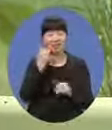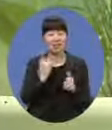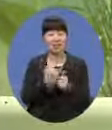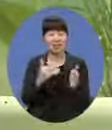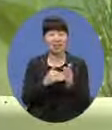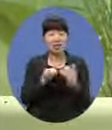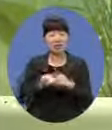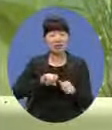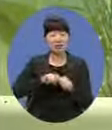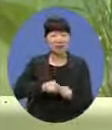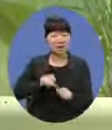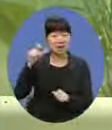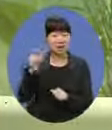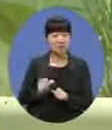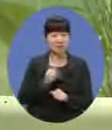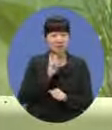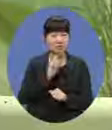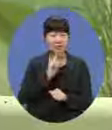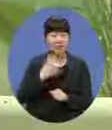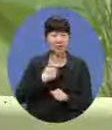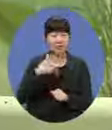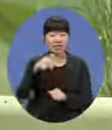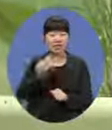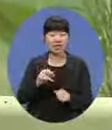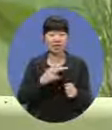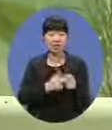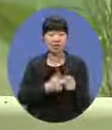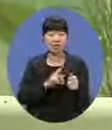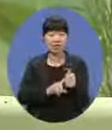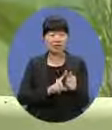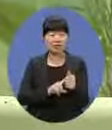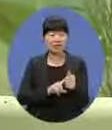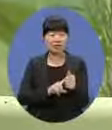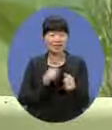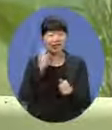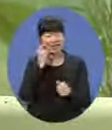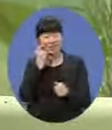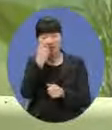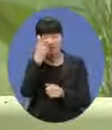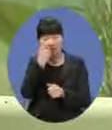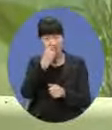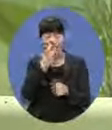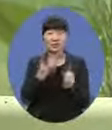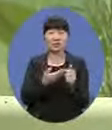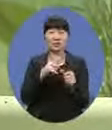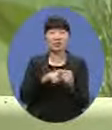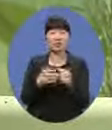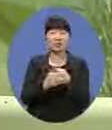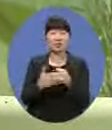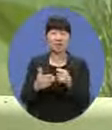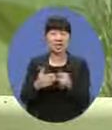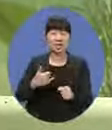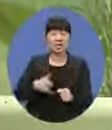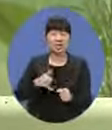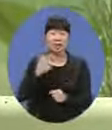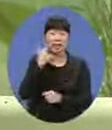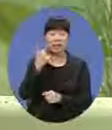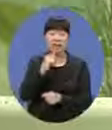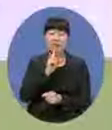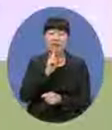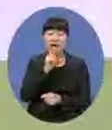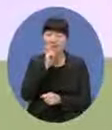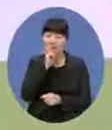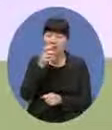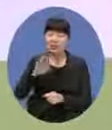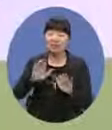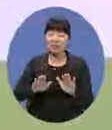장한 거 강조하시는데 저희가 강 선생님의 그 어떻게든 인기 관리를 해 주기 위해서 애 아버지라는 것도 얘기 안 했거든요 다